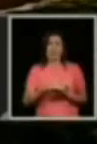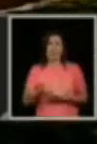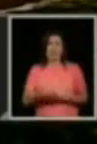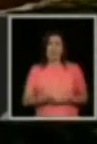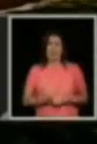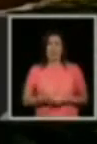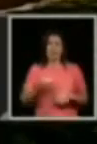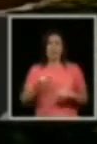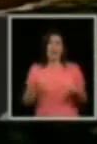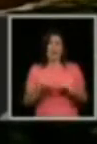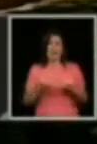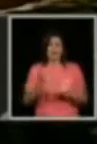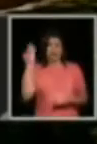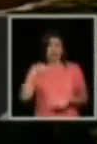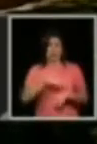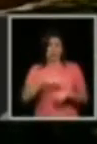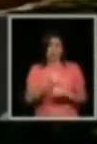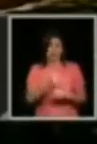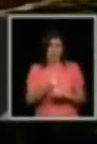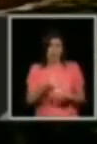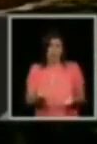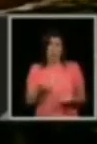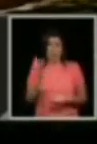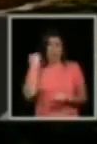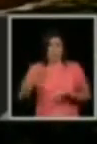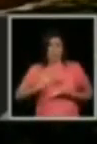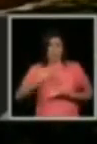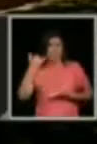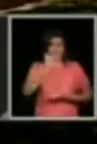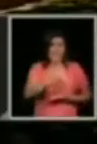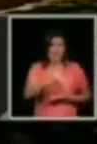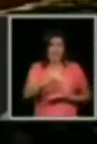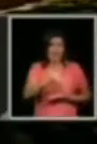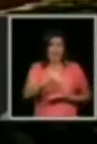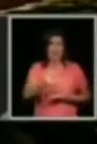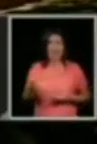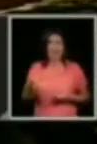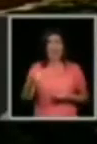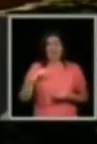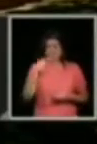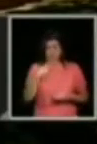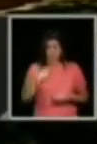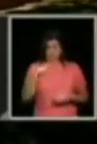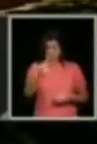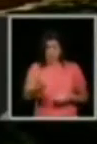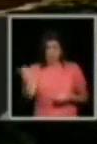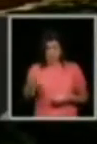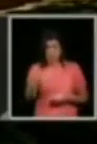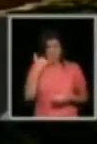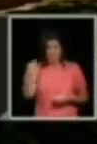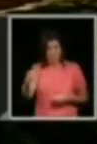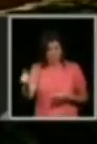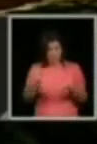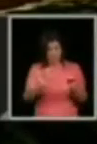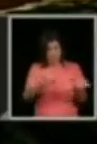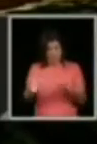הרווחה בעת שהוא שם עובד מדינה, וההוסטלים האלה בעצם משלמים להם כסף שמגיע באופן עקיף